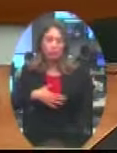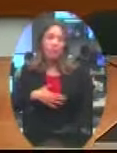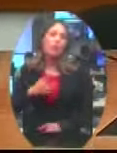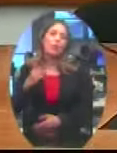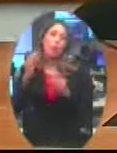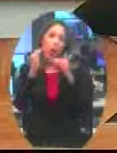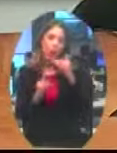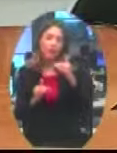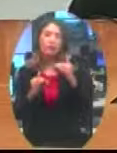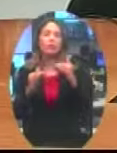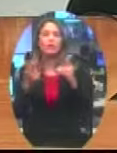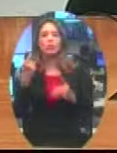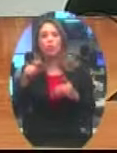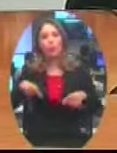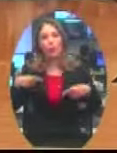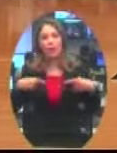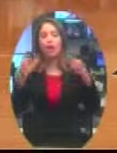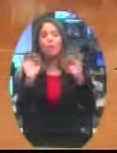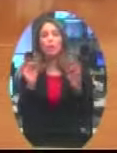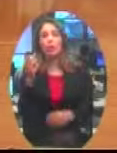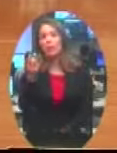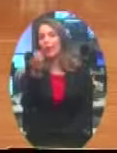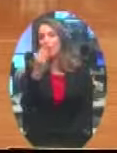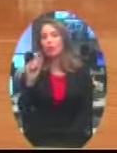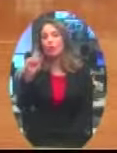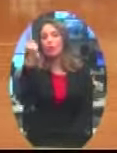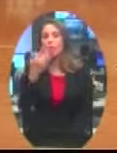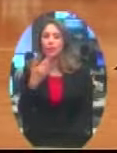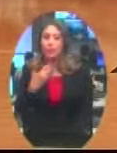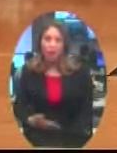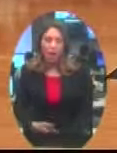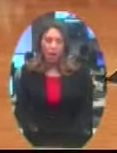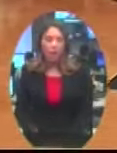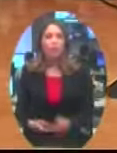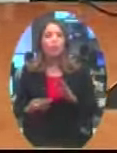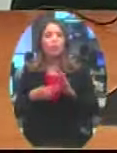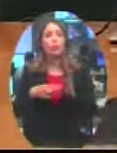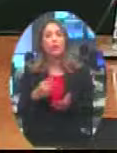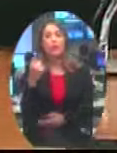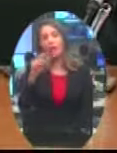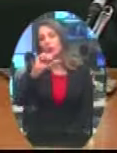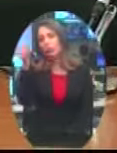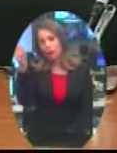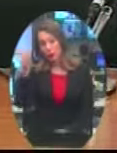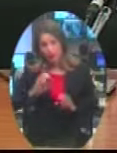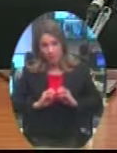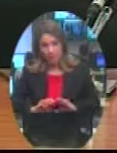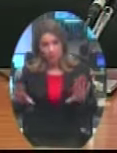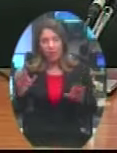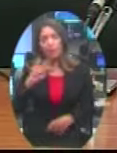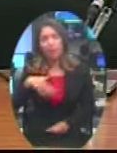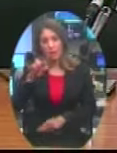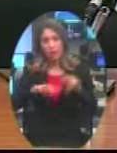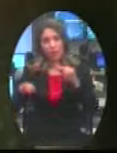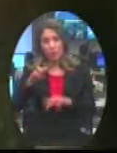המחיה, ובעיקר במחירי המזון הגבוהים בישראל. אחת התוכניות הראשונות שהוציא תחת ידו ושאמורה לטפל בבעיה